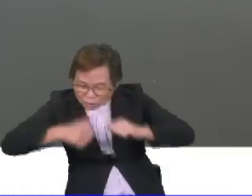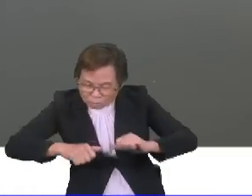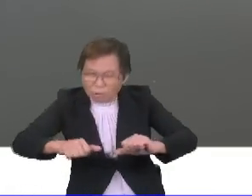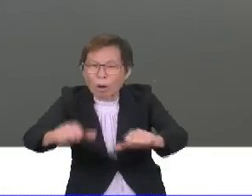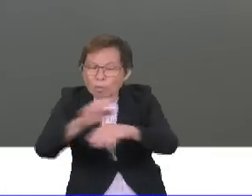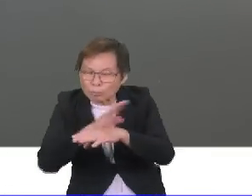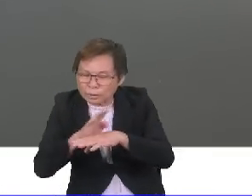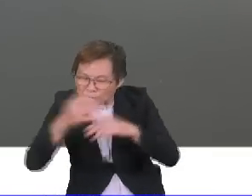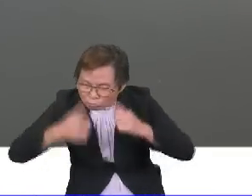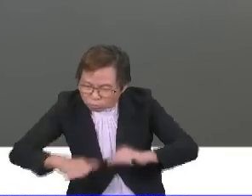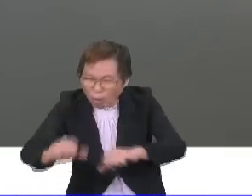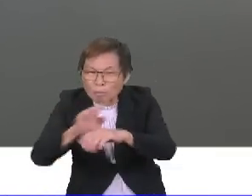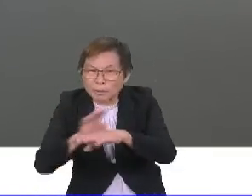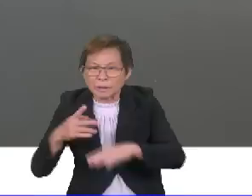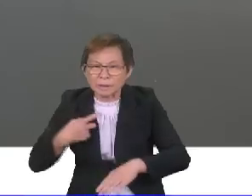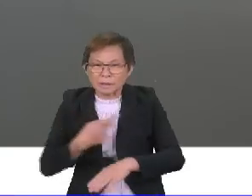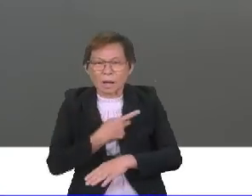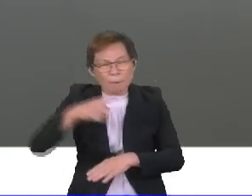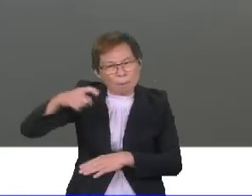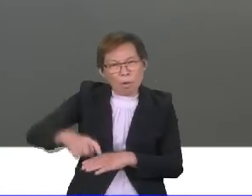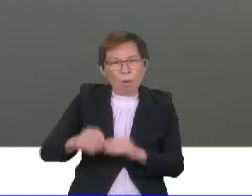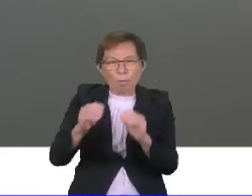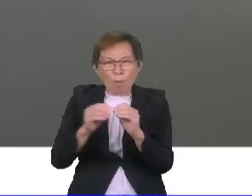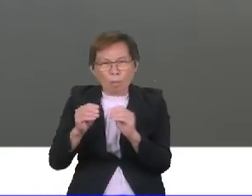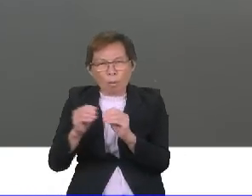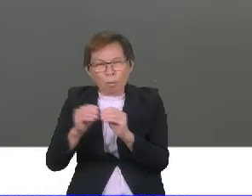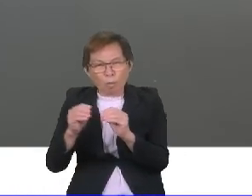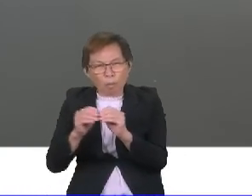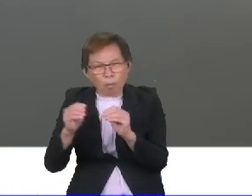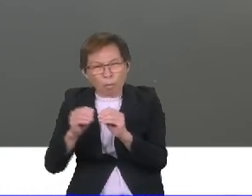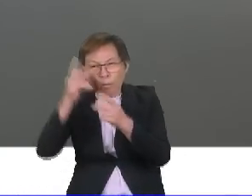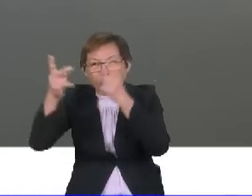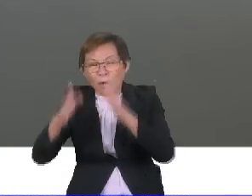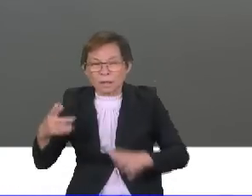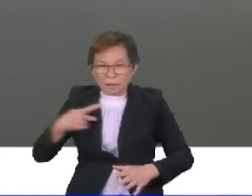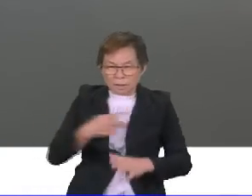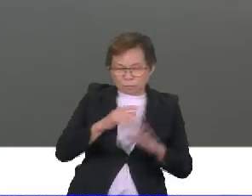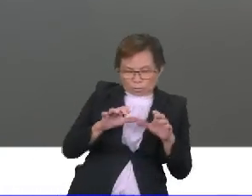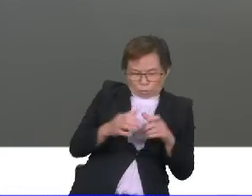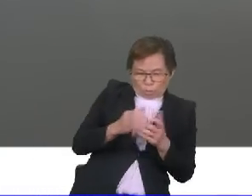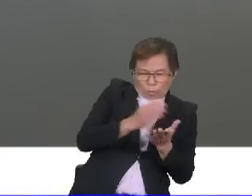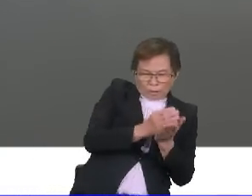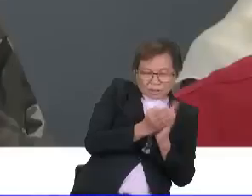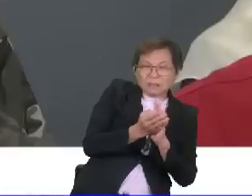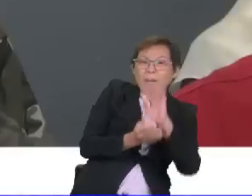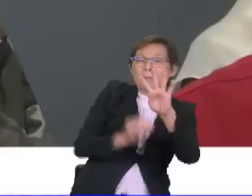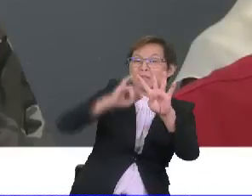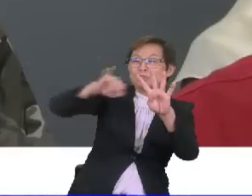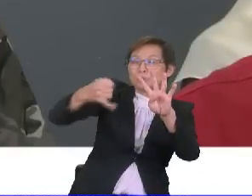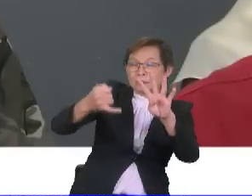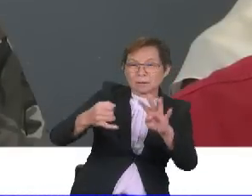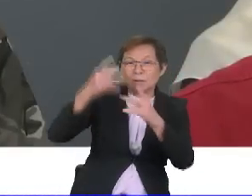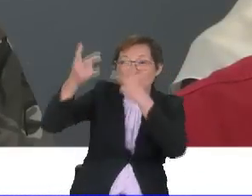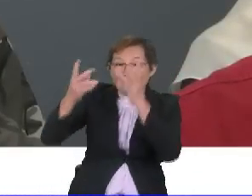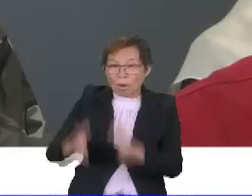penjagaan kita perlukan lebih hebat itu sesuai kita punya grup kaget 4 juta walaupun